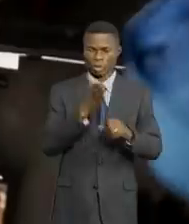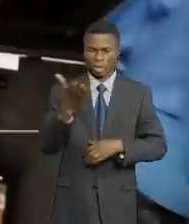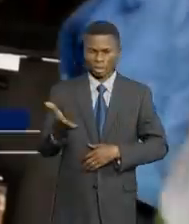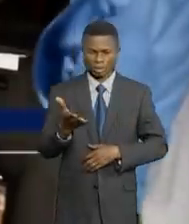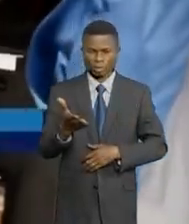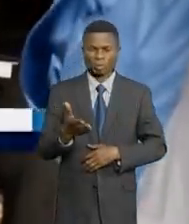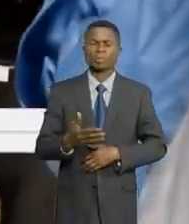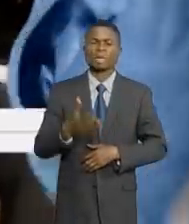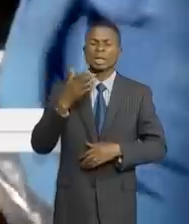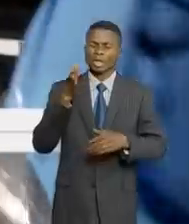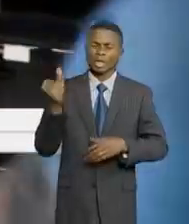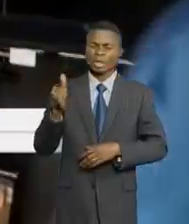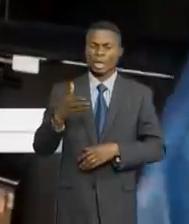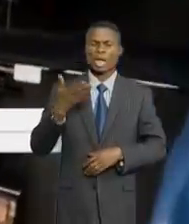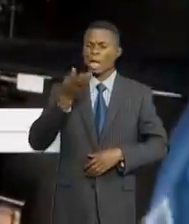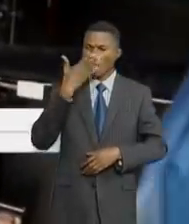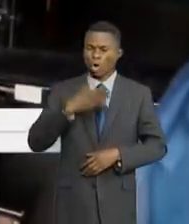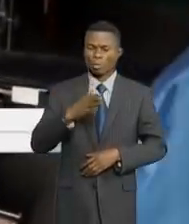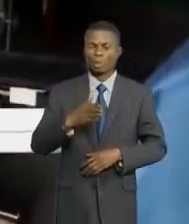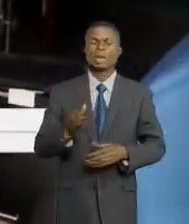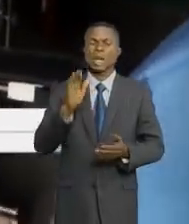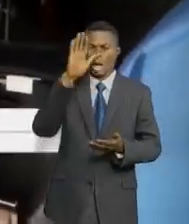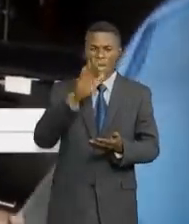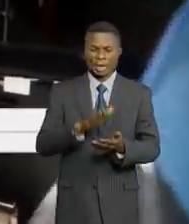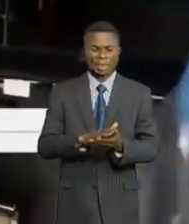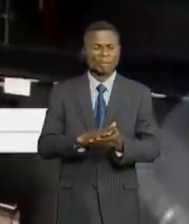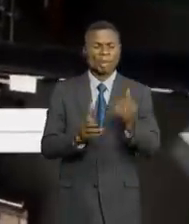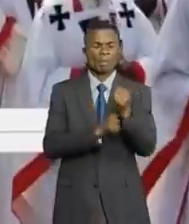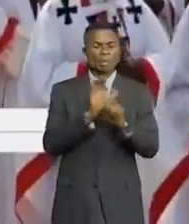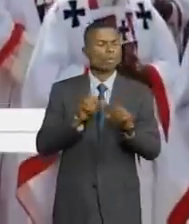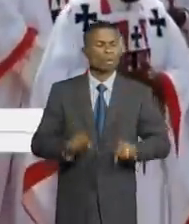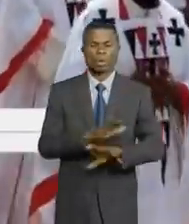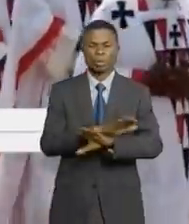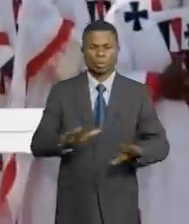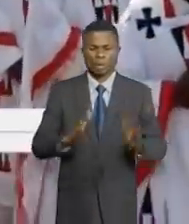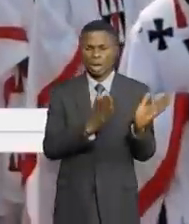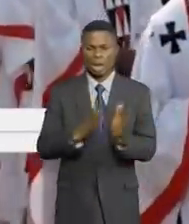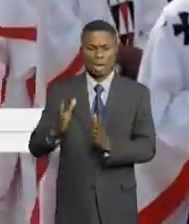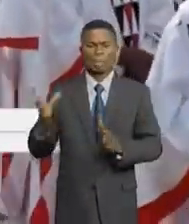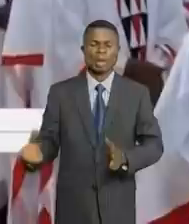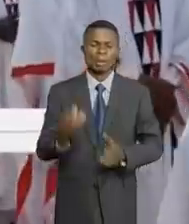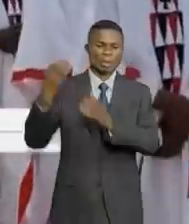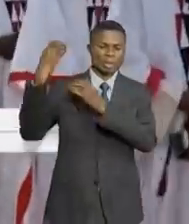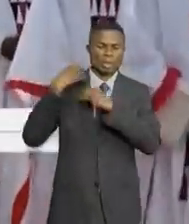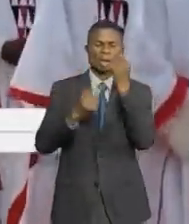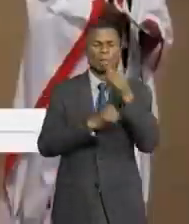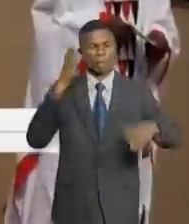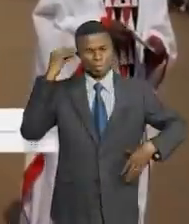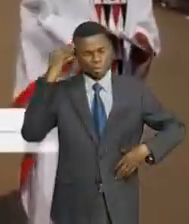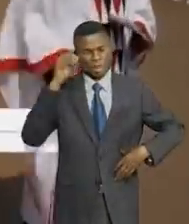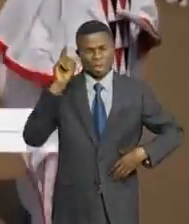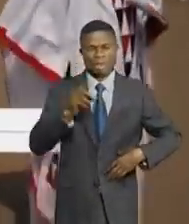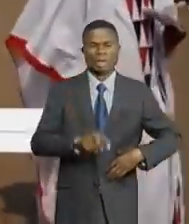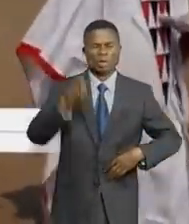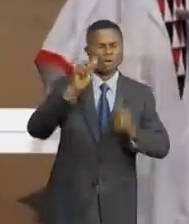Un ouvrage sanitaire qui va contribuer à la réduction du taux de mortalité en améliorant la prise en charge des patients qui devraient